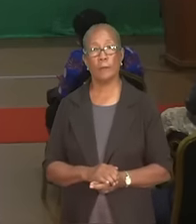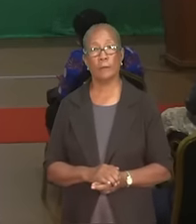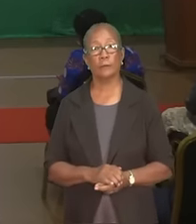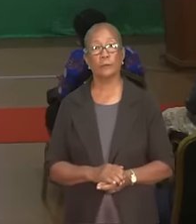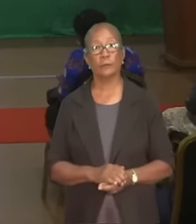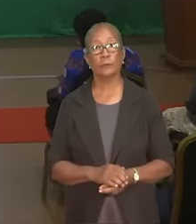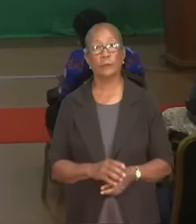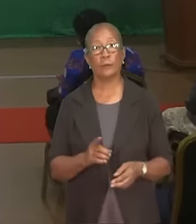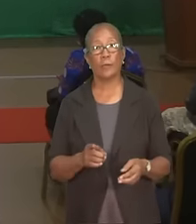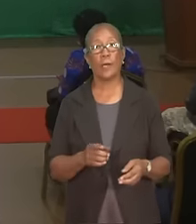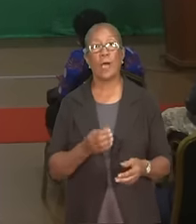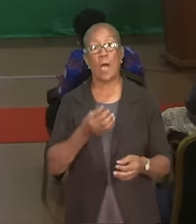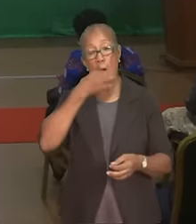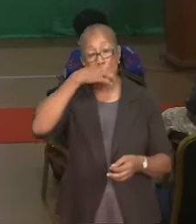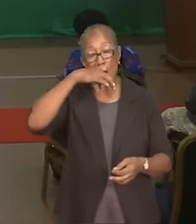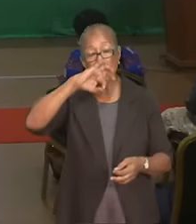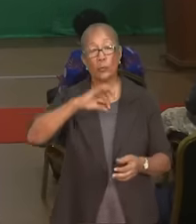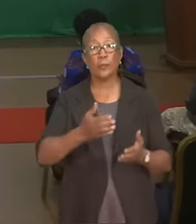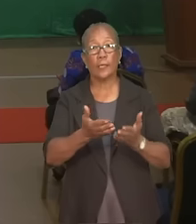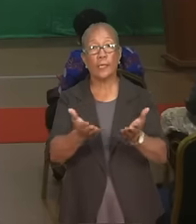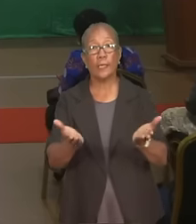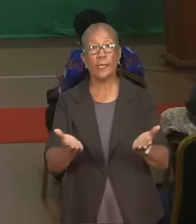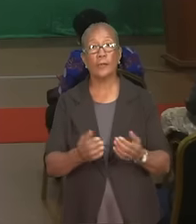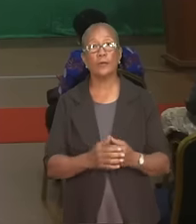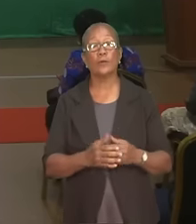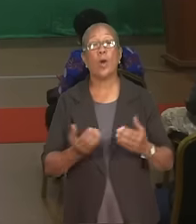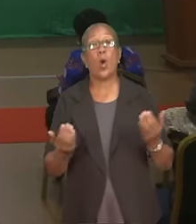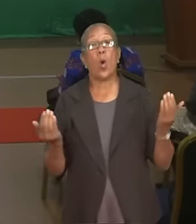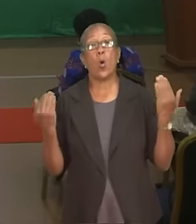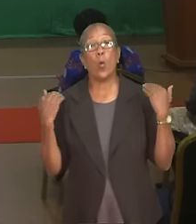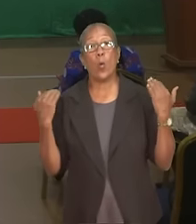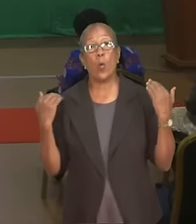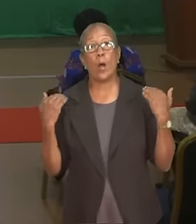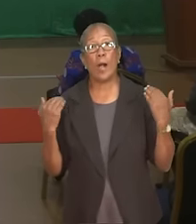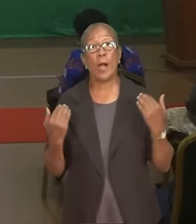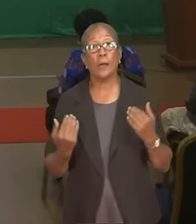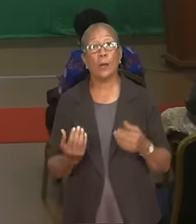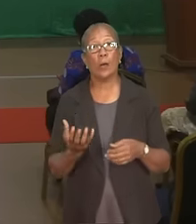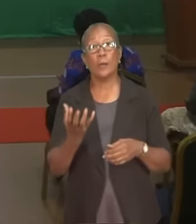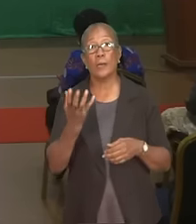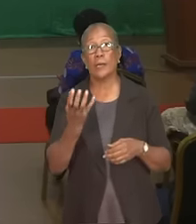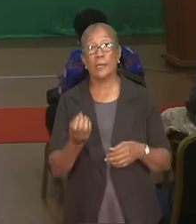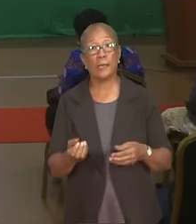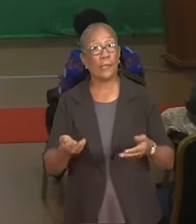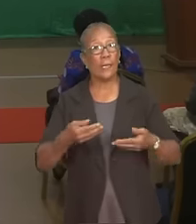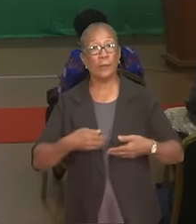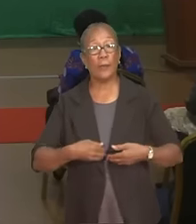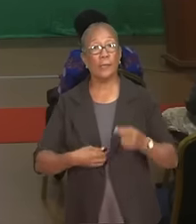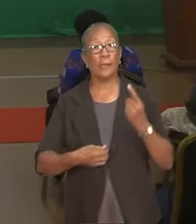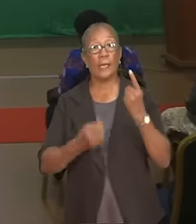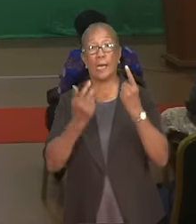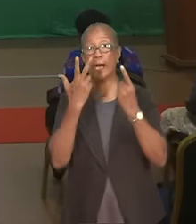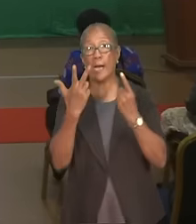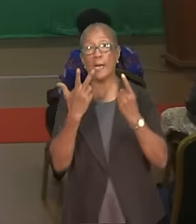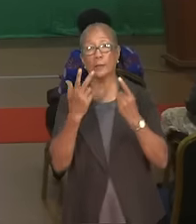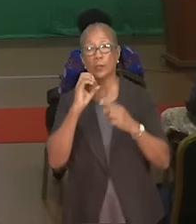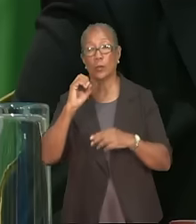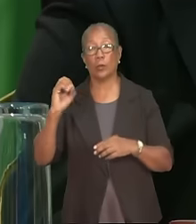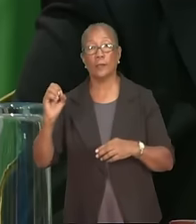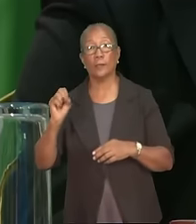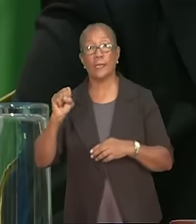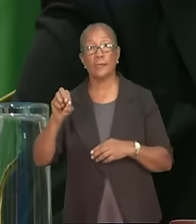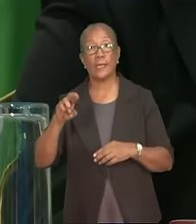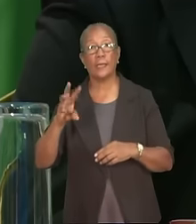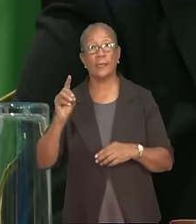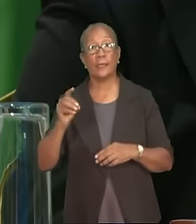Ja, om antwoord te geven op de vraag waarom men niet meer in aanmerking komt voor de 1800 SRD. Er is wel